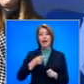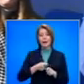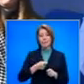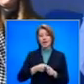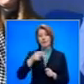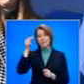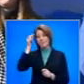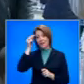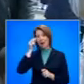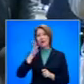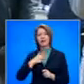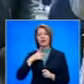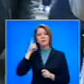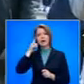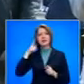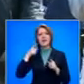до 2050-та.